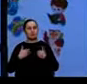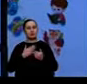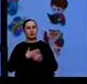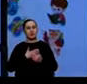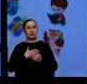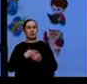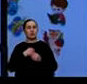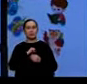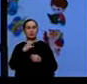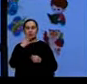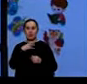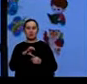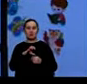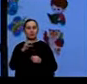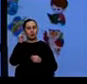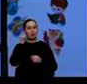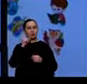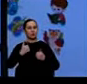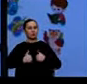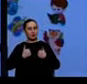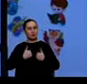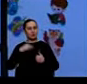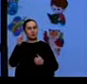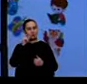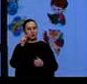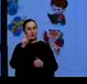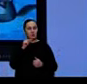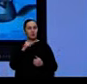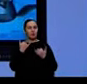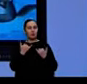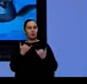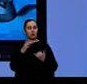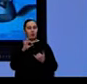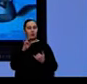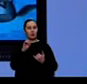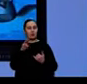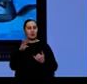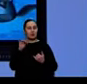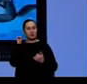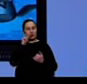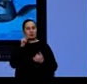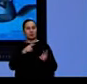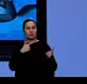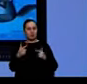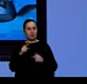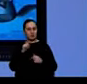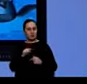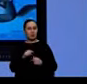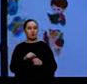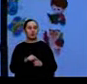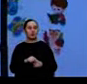Салом менің өзі қайнақ, оқыш кетчен қақ оқучыларым. Бүгінгі она тілі дәрсіге тайяр